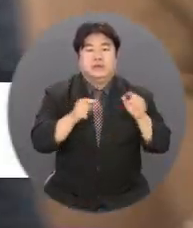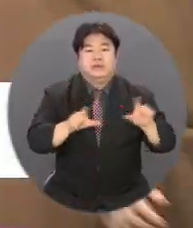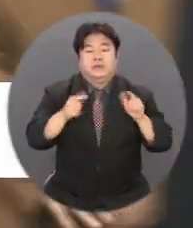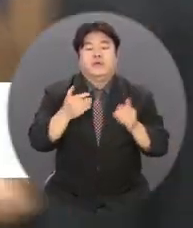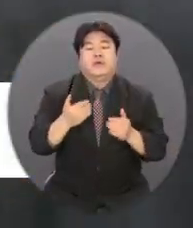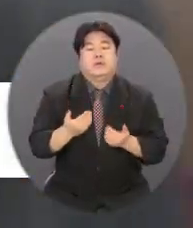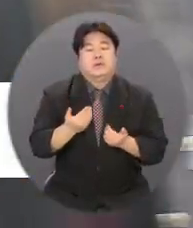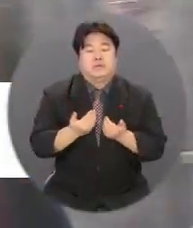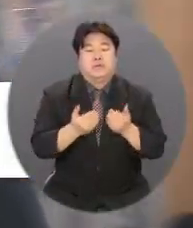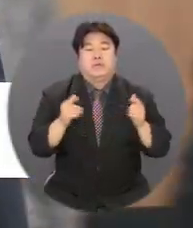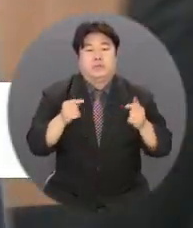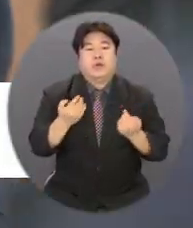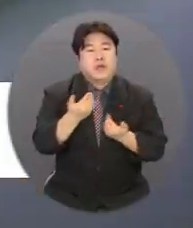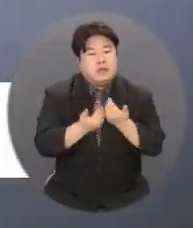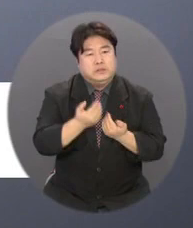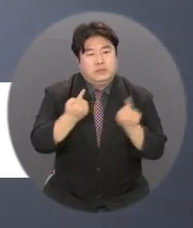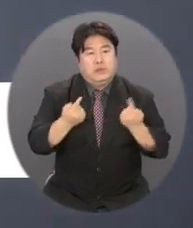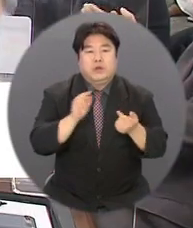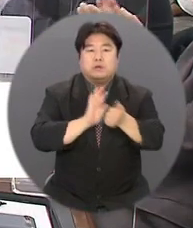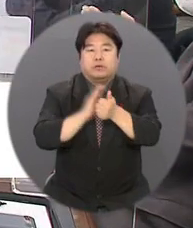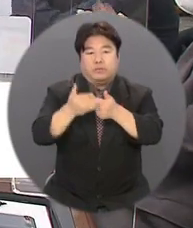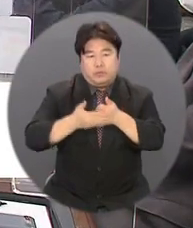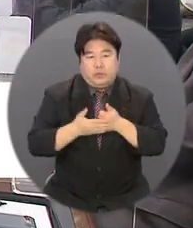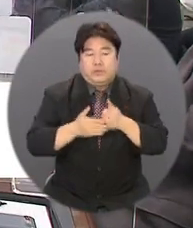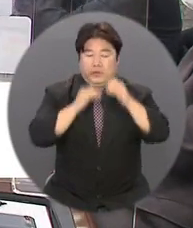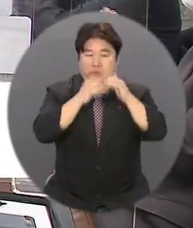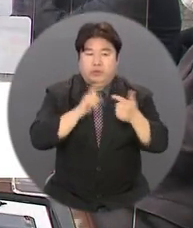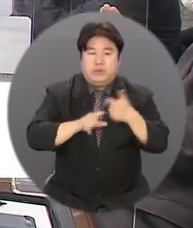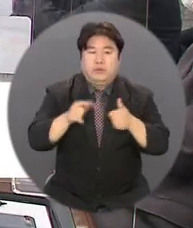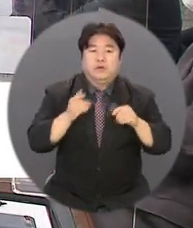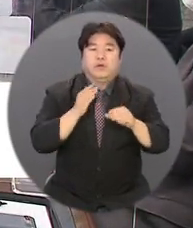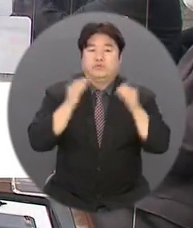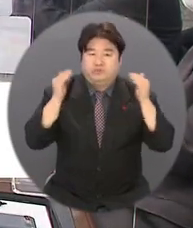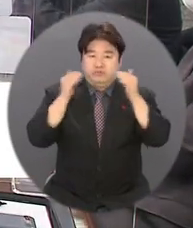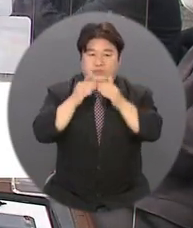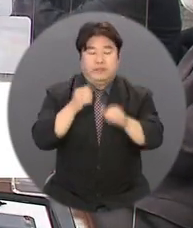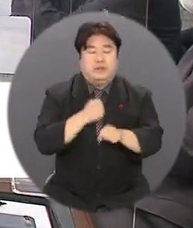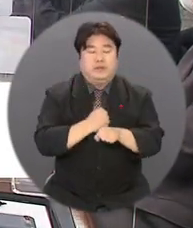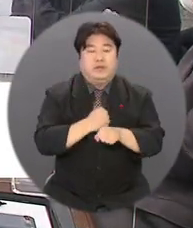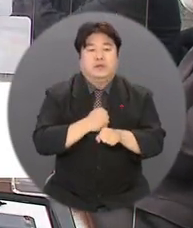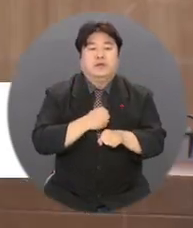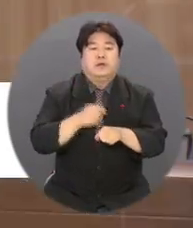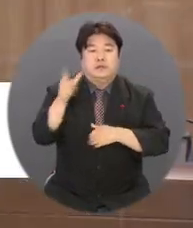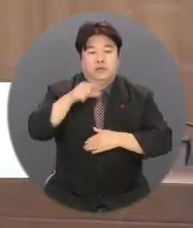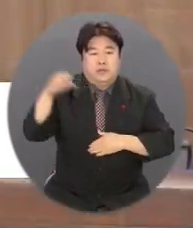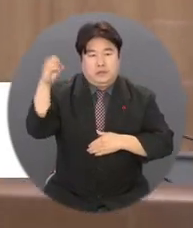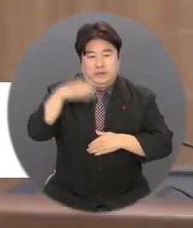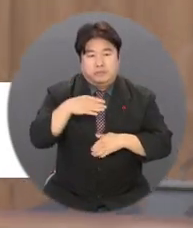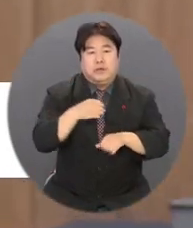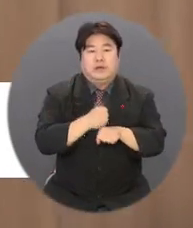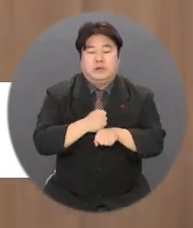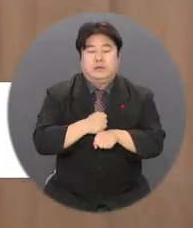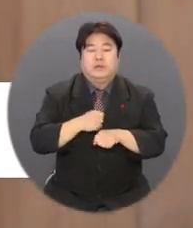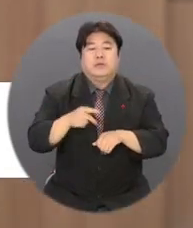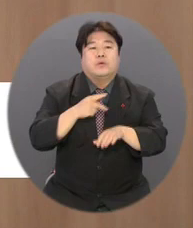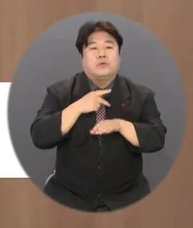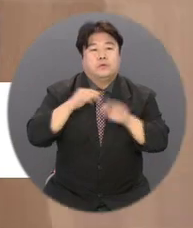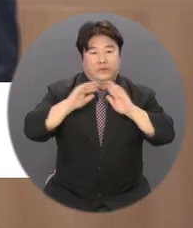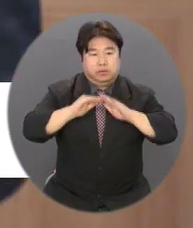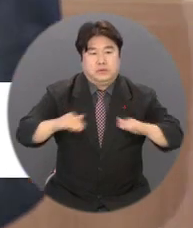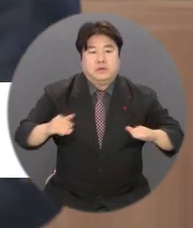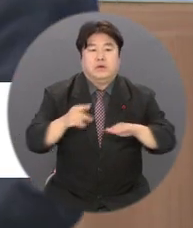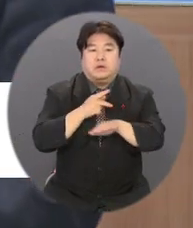사안보다는 협력 안건에 더 중점을 뒀습니다. 내년 대선에 달빛 고속철도와 전라선 고속철도의 조기 착공